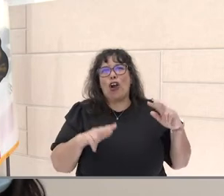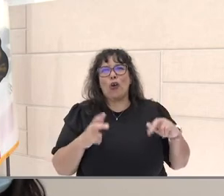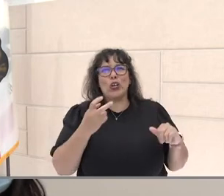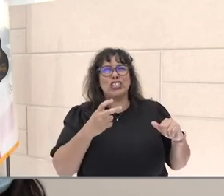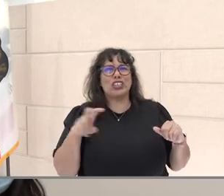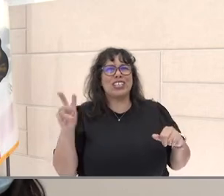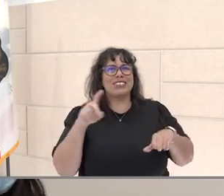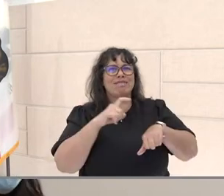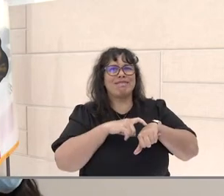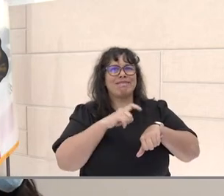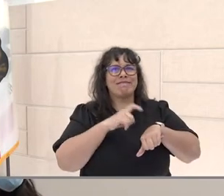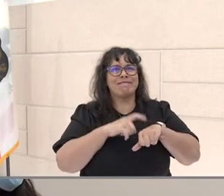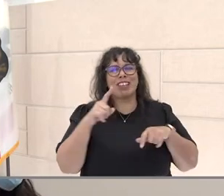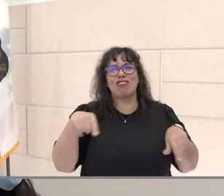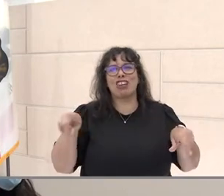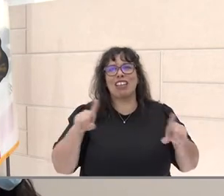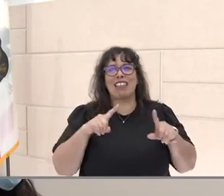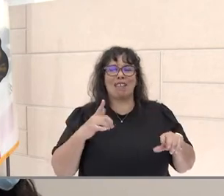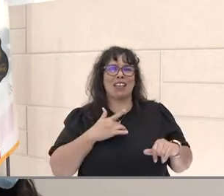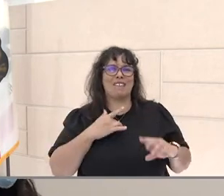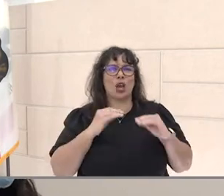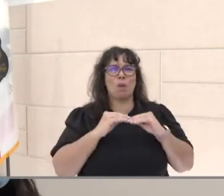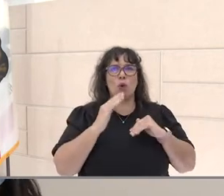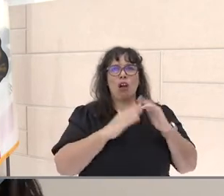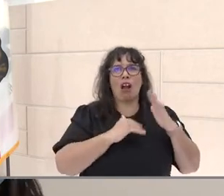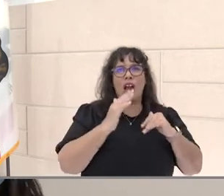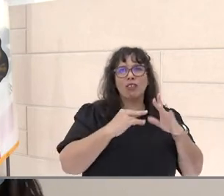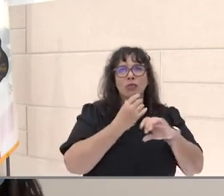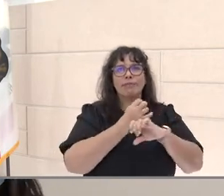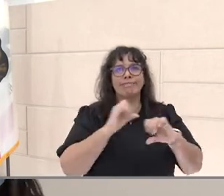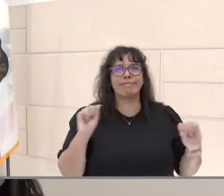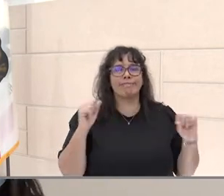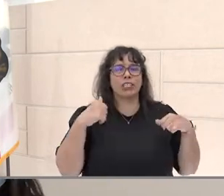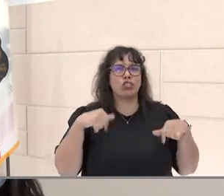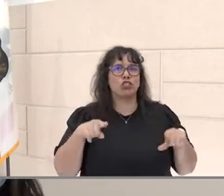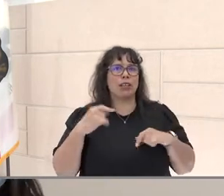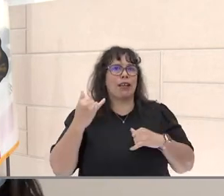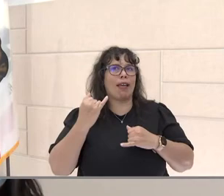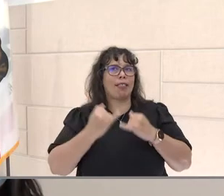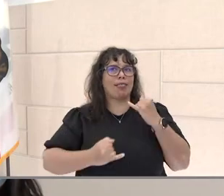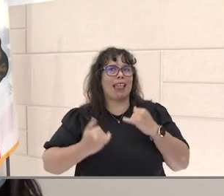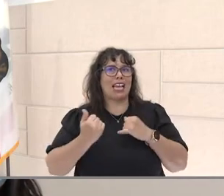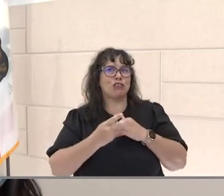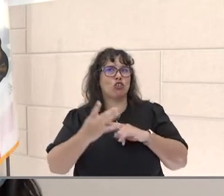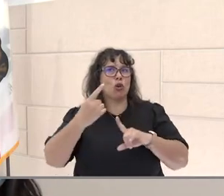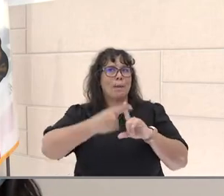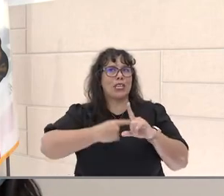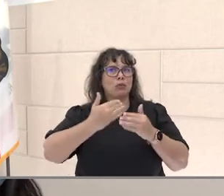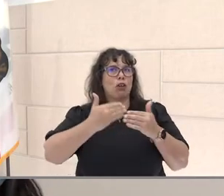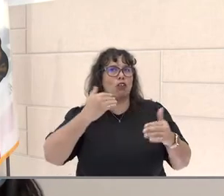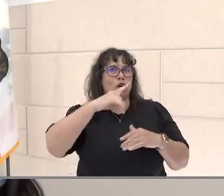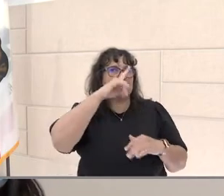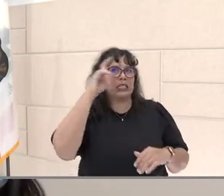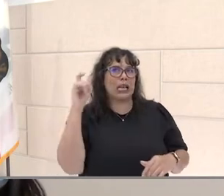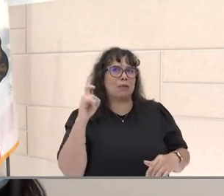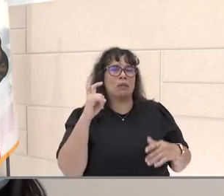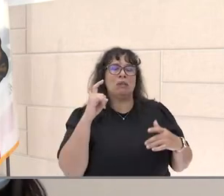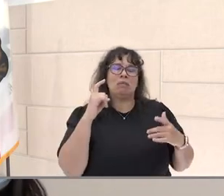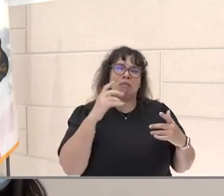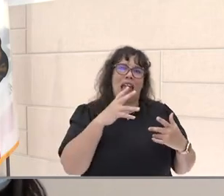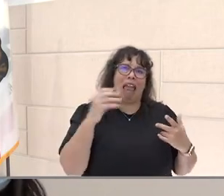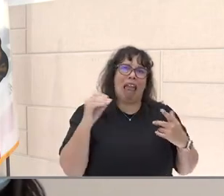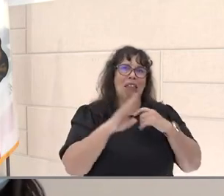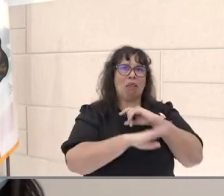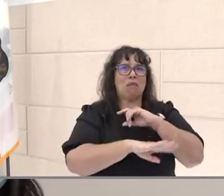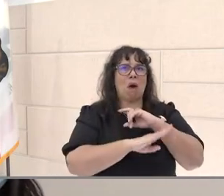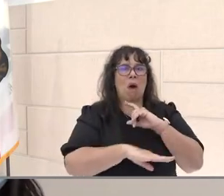องคือถ้าสำคัญนะจังไอ้ปุ๊กเกมีนเพียบเกาะกระดาษจังไอ้ปุ๊กเกตัวสวัสดิ์เพียบมนังชน